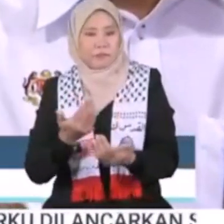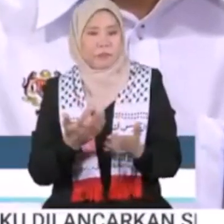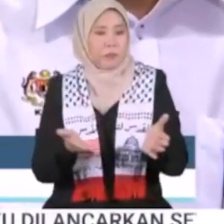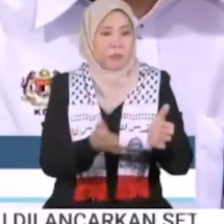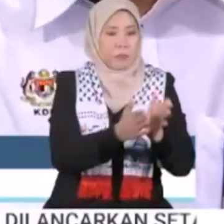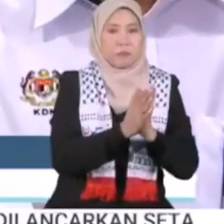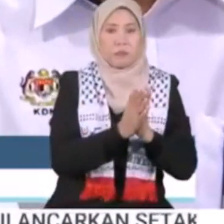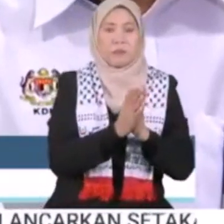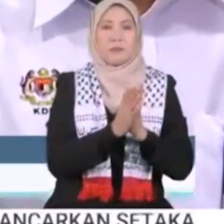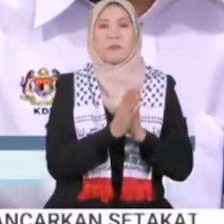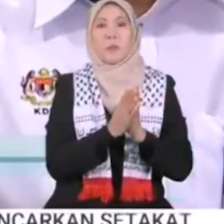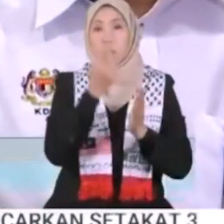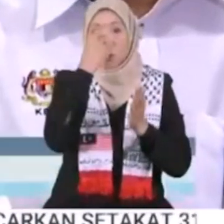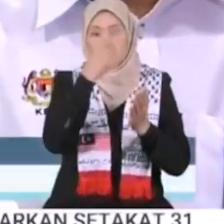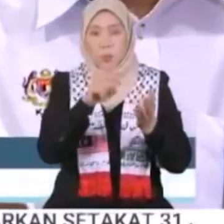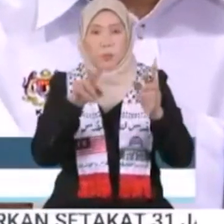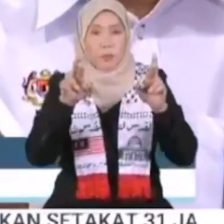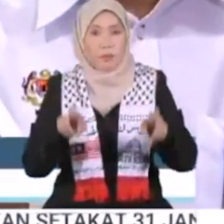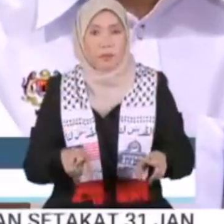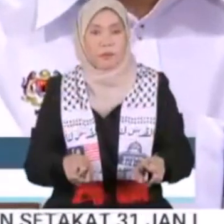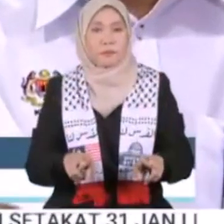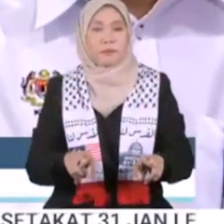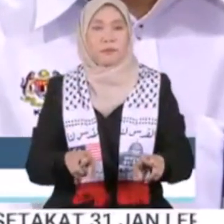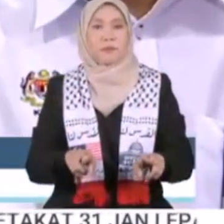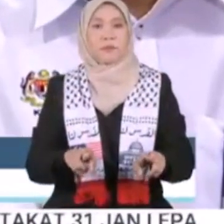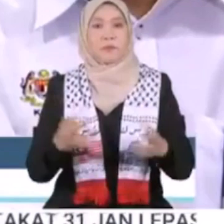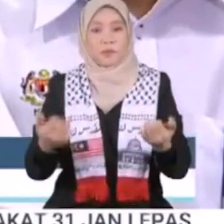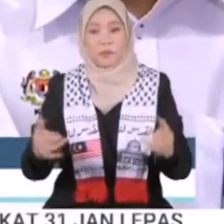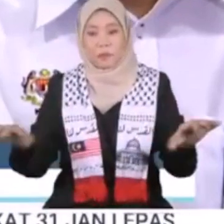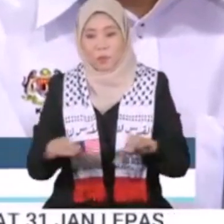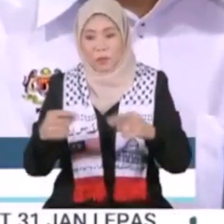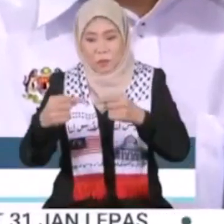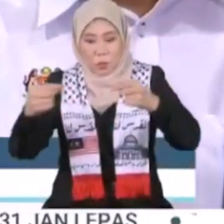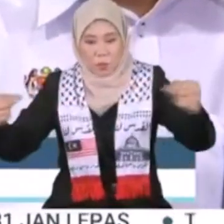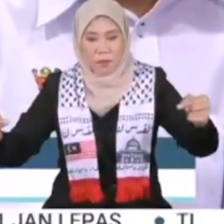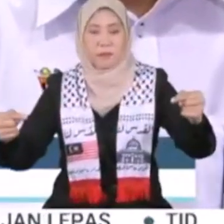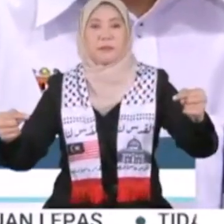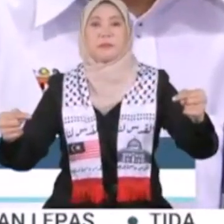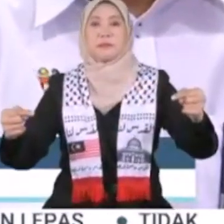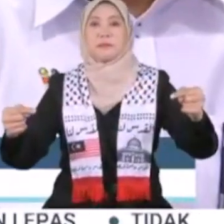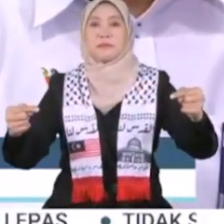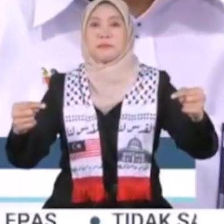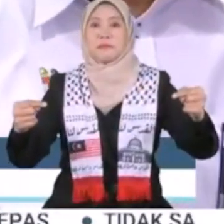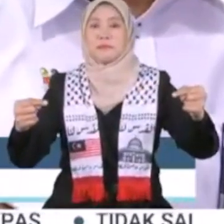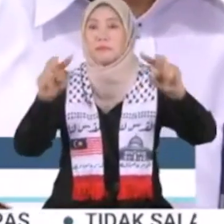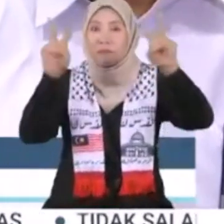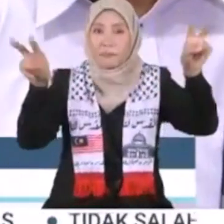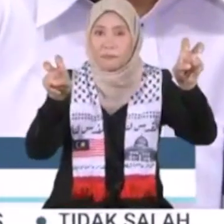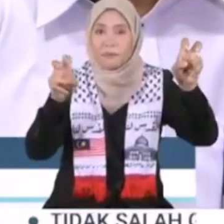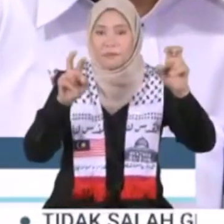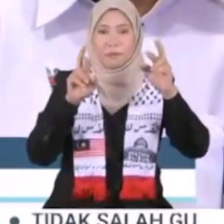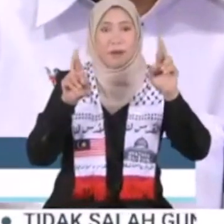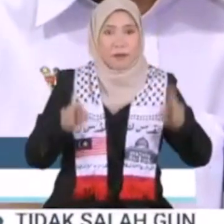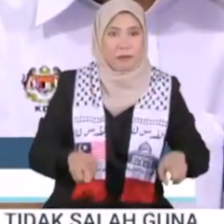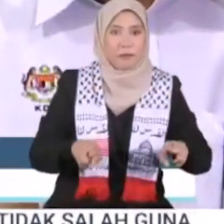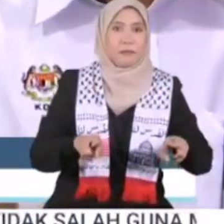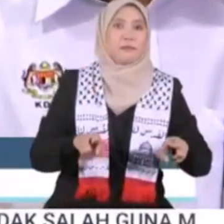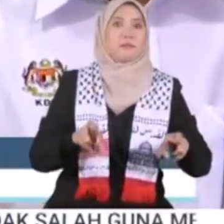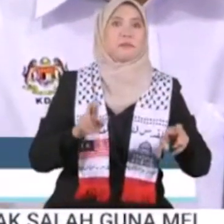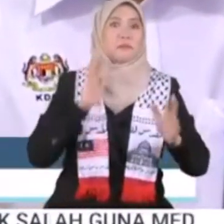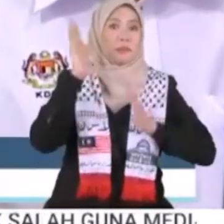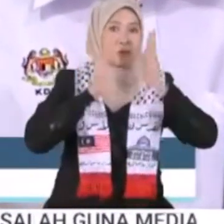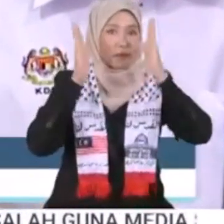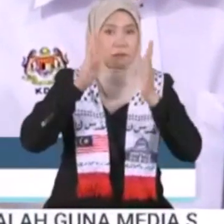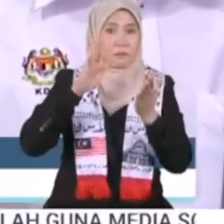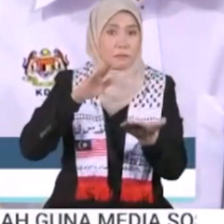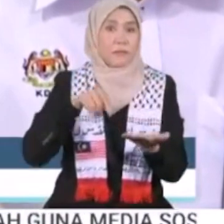undang-undang sebab ini terjata dalam perlembaga kitaatusan tang perkara besar waranegara tapi kita yakin kita